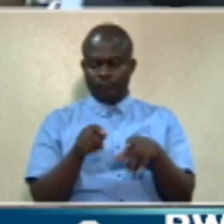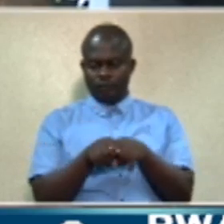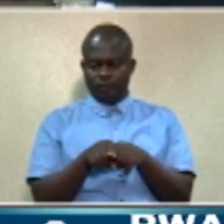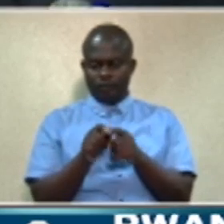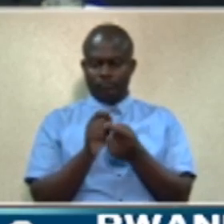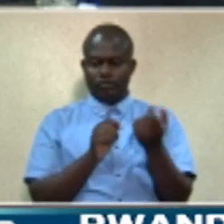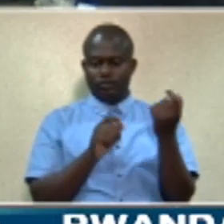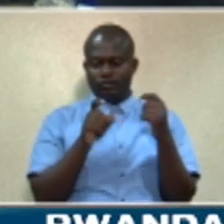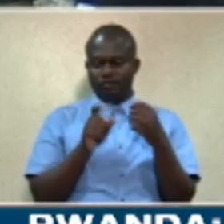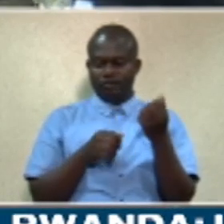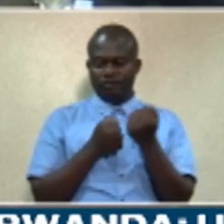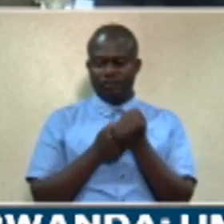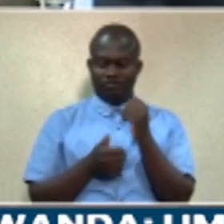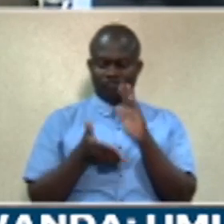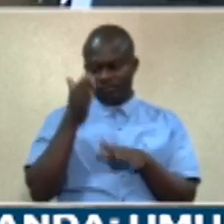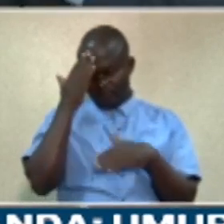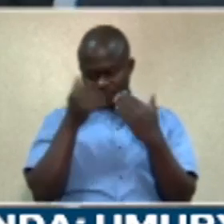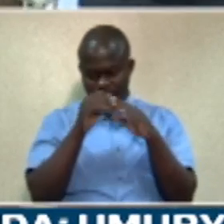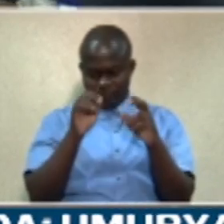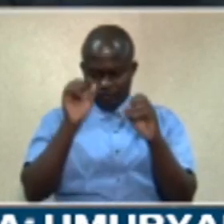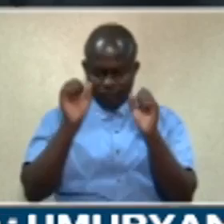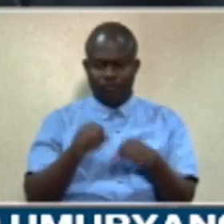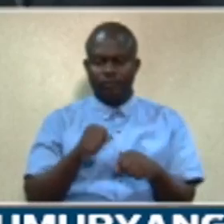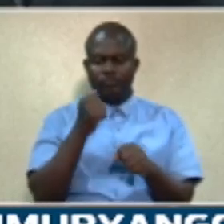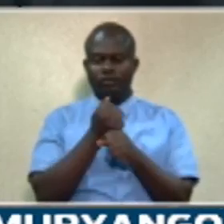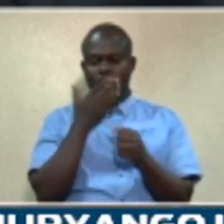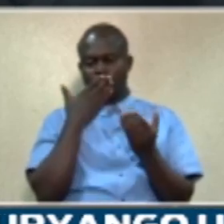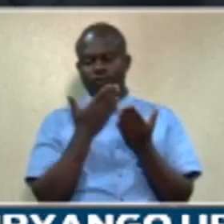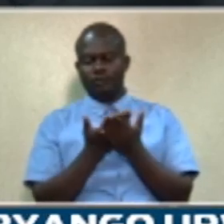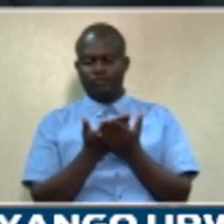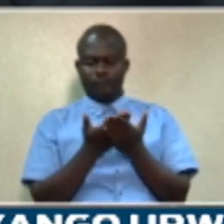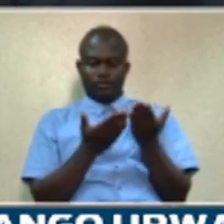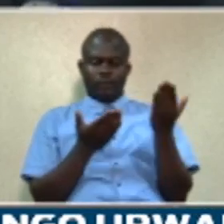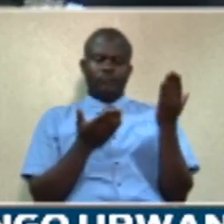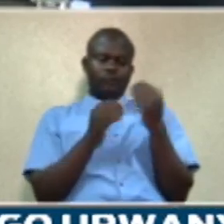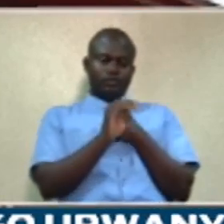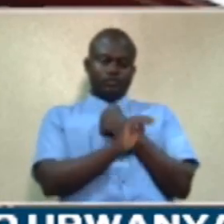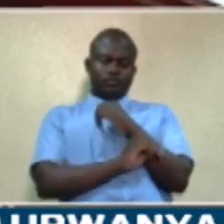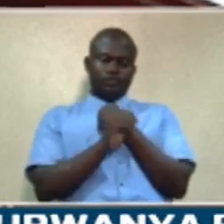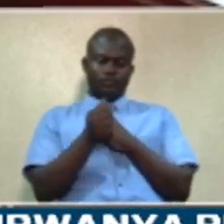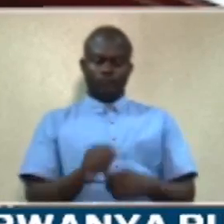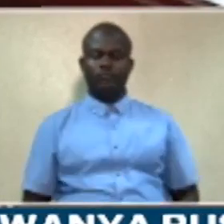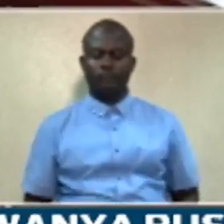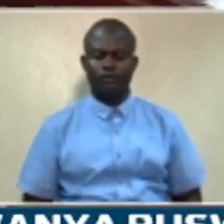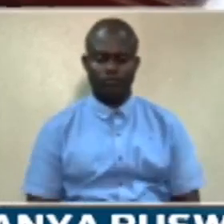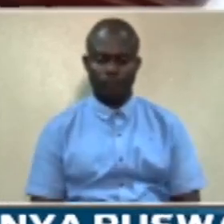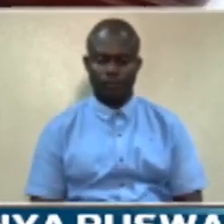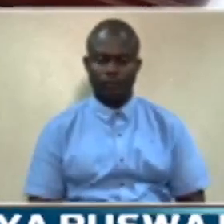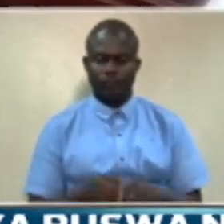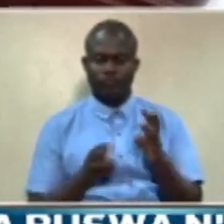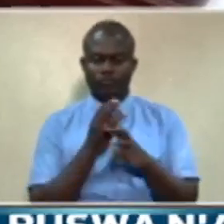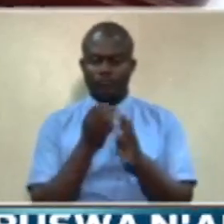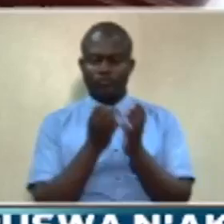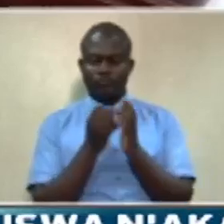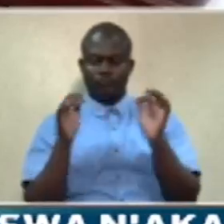ubufasha bwihuta kugira ngo rishobore gukora neza misiyo yaryo. Raporo ya World Economic Forum